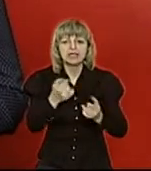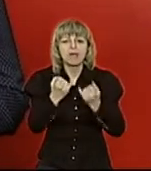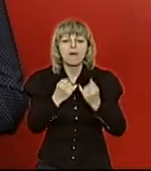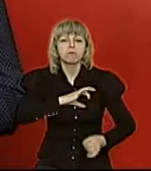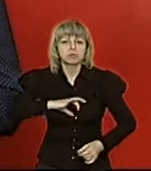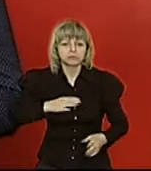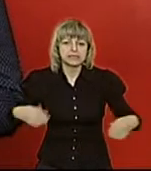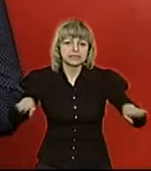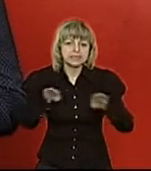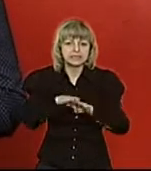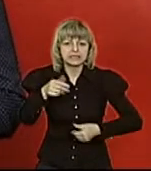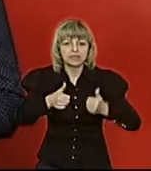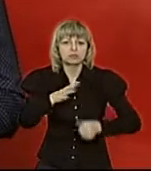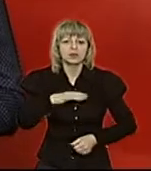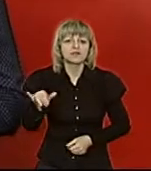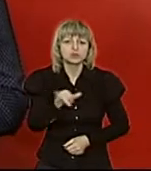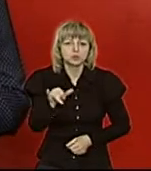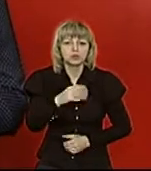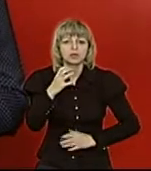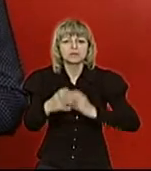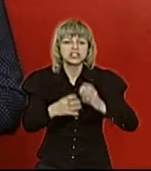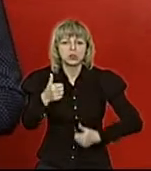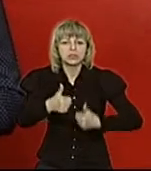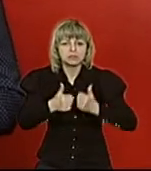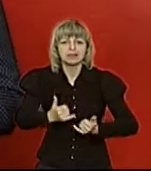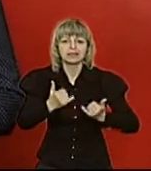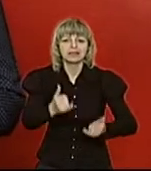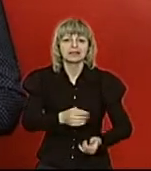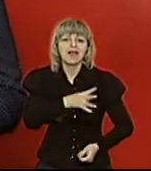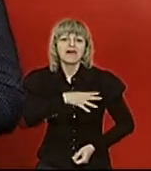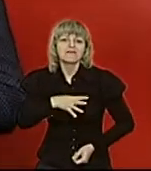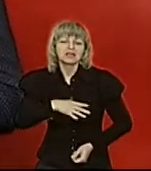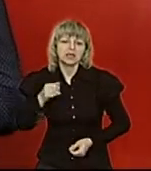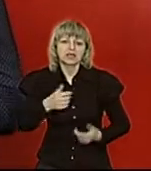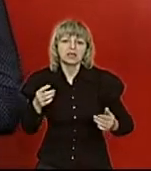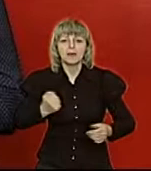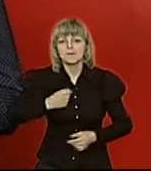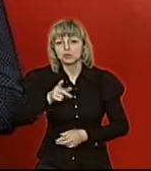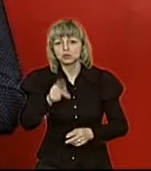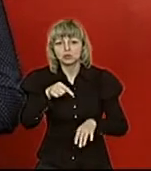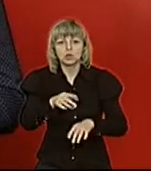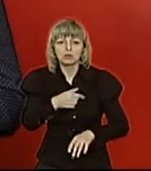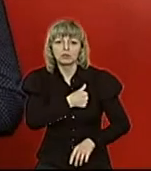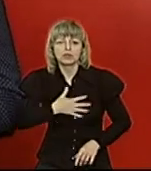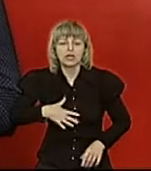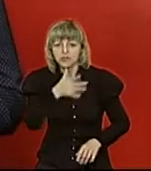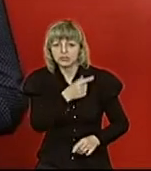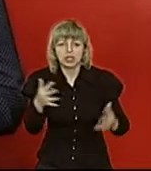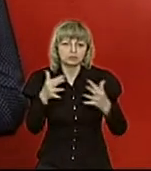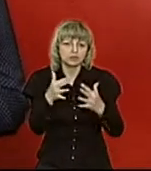ігор відбулася в Сіднеї в суботу. Міжнародні змагання для ветеранів і бійців, які зазнали поранень під час бойових